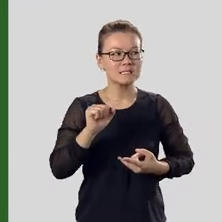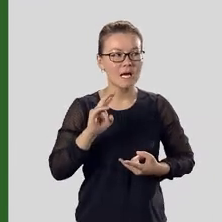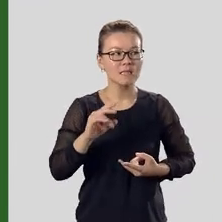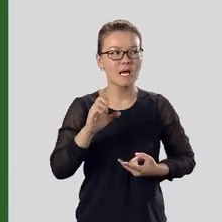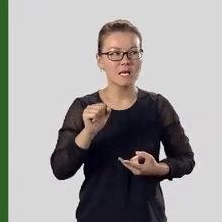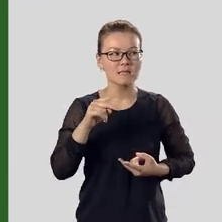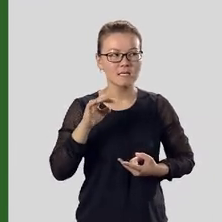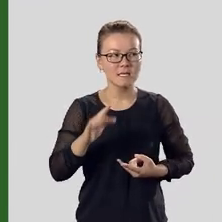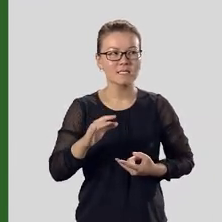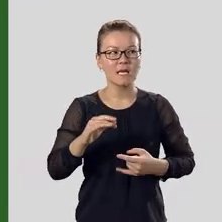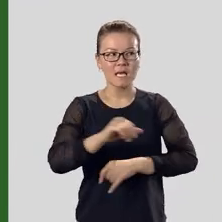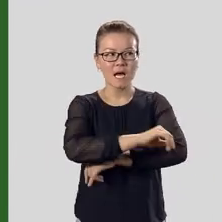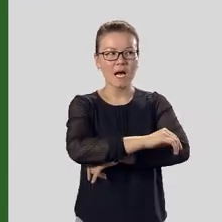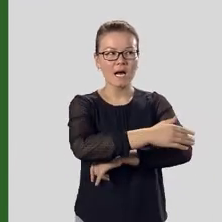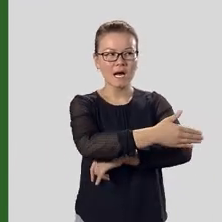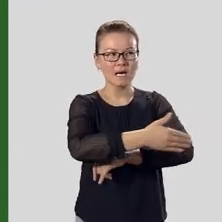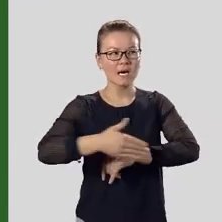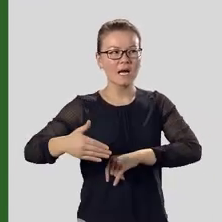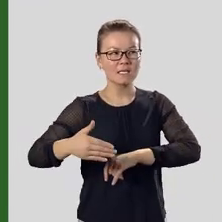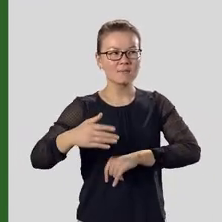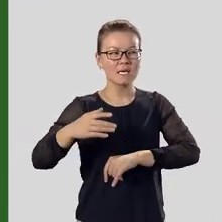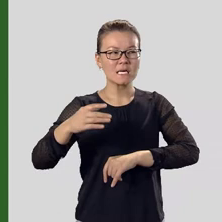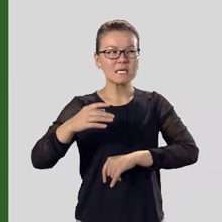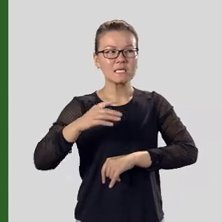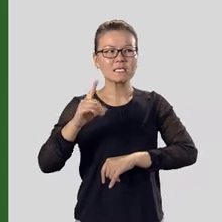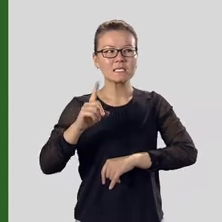на крайнем западе Северной Америки.